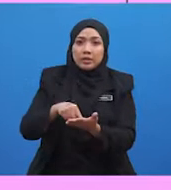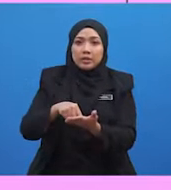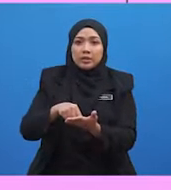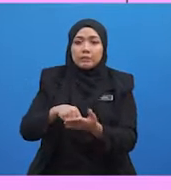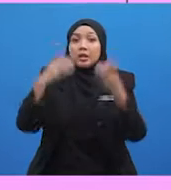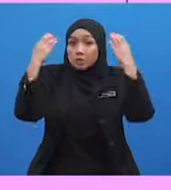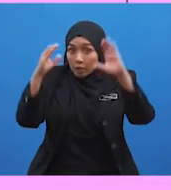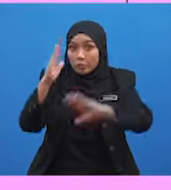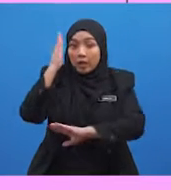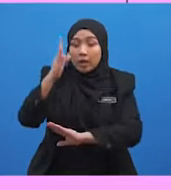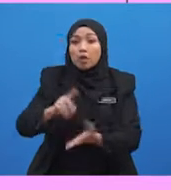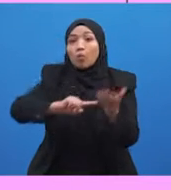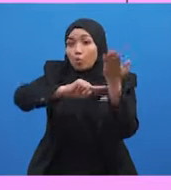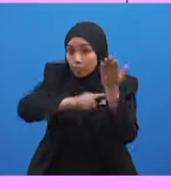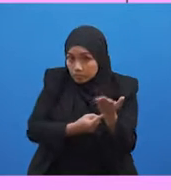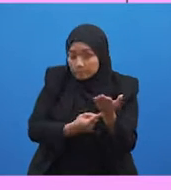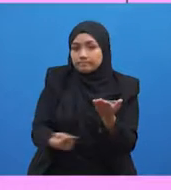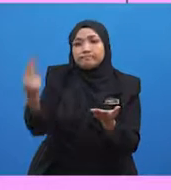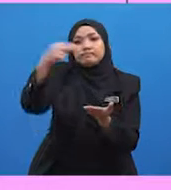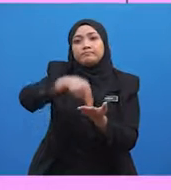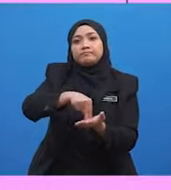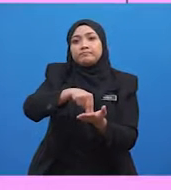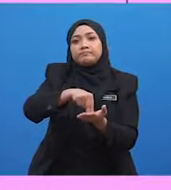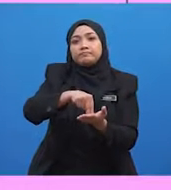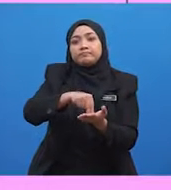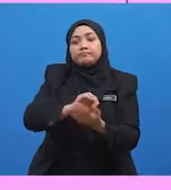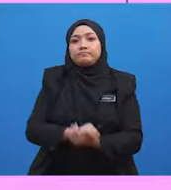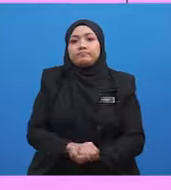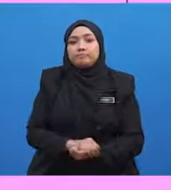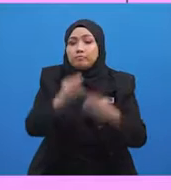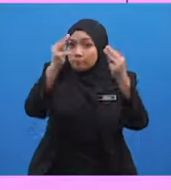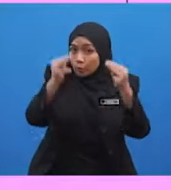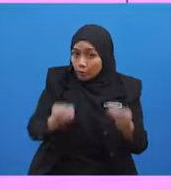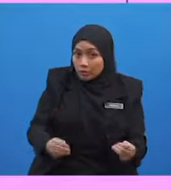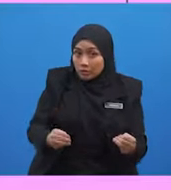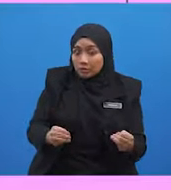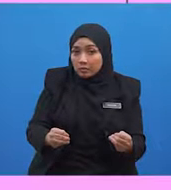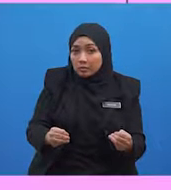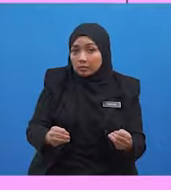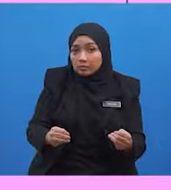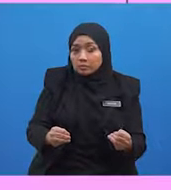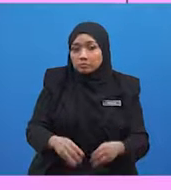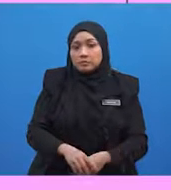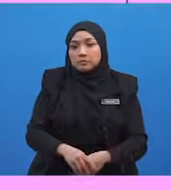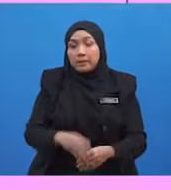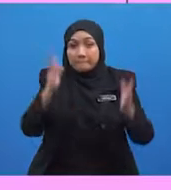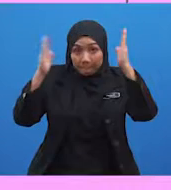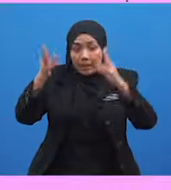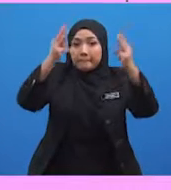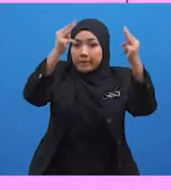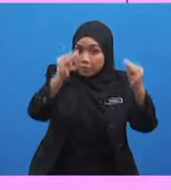semula. Man, machine, method and material. Atau dalam bahasa Melayu